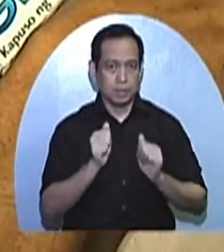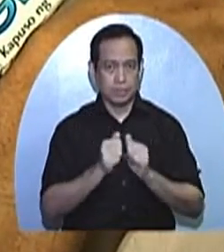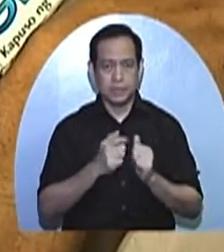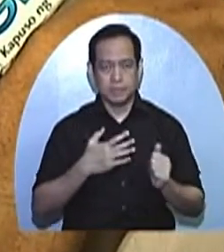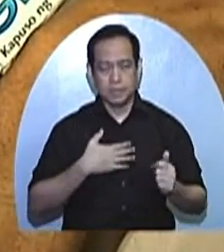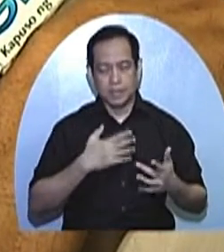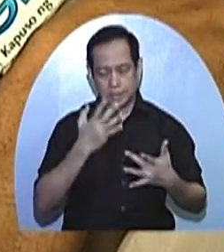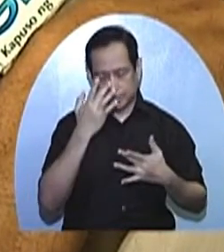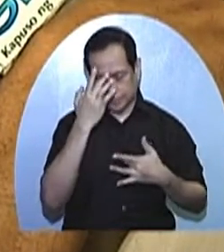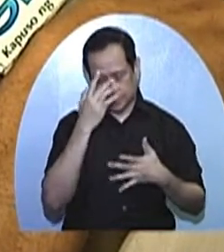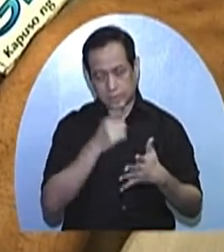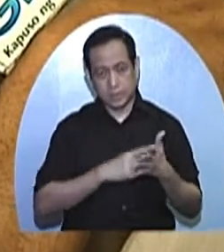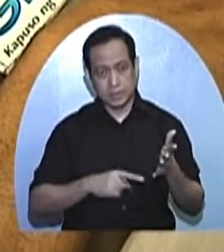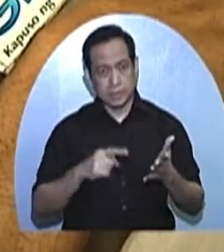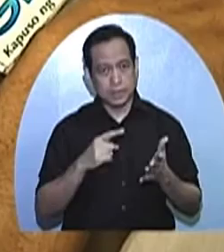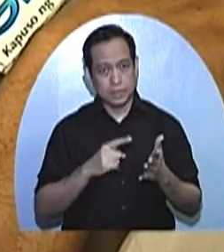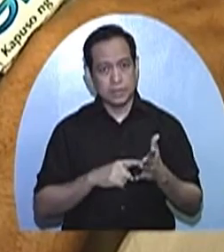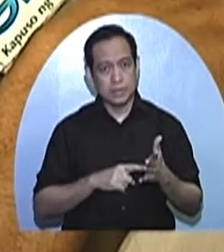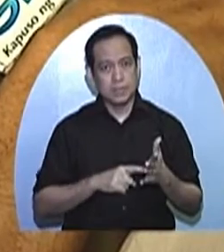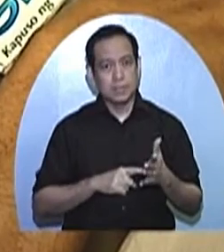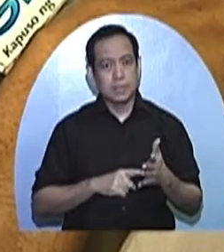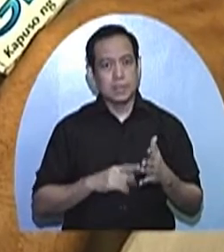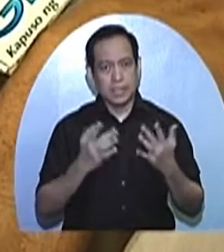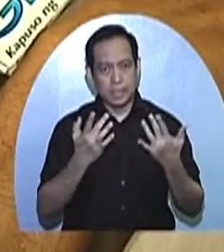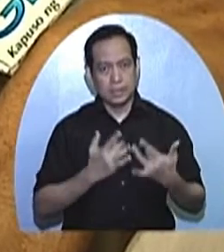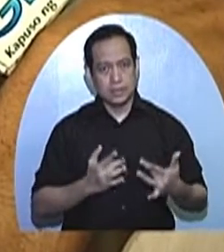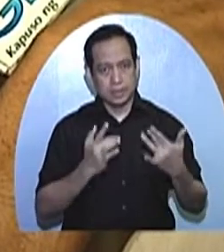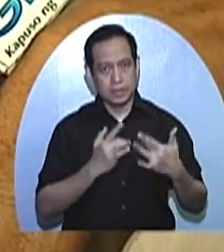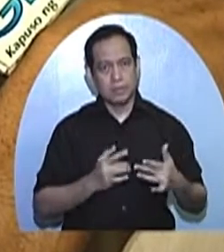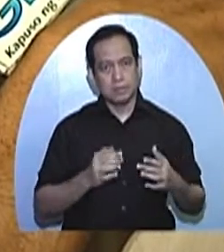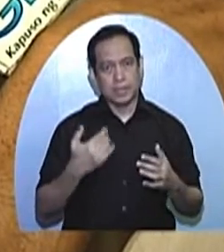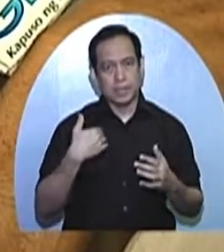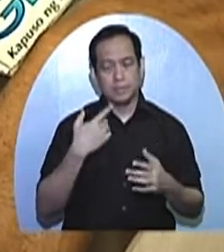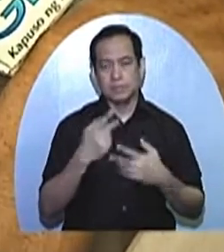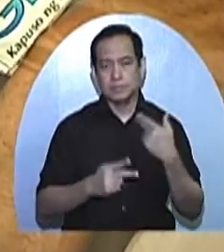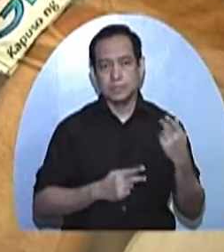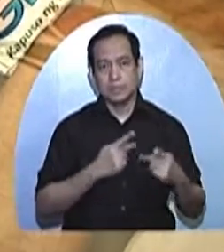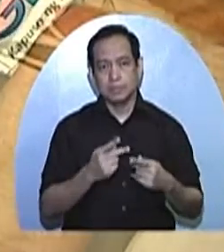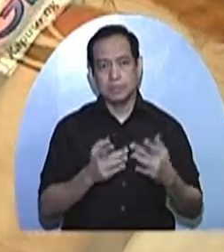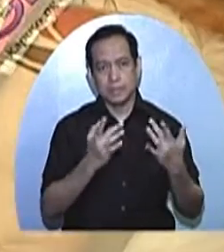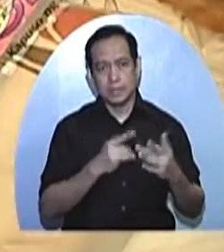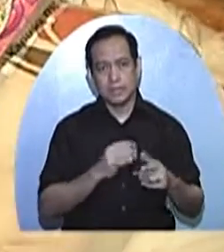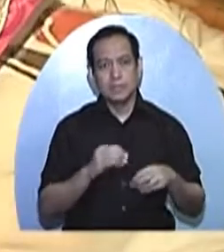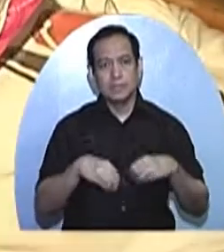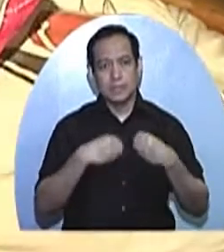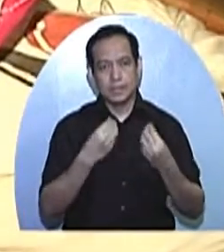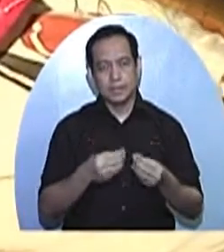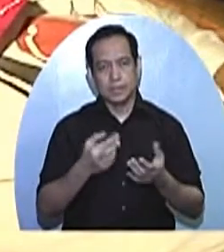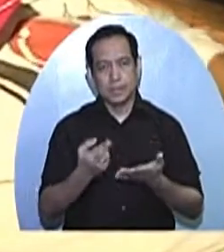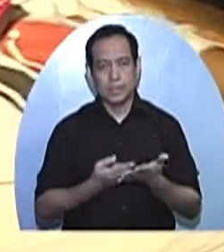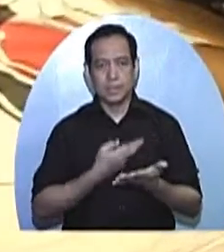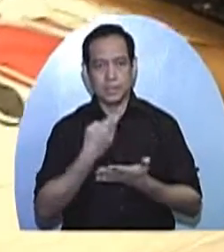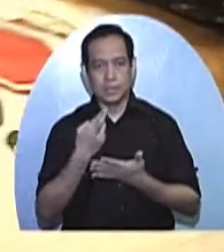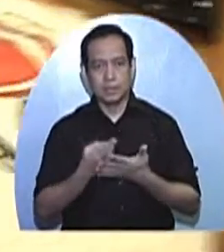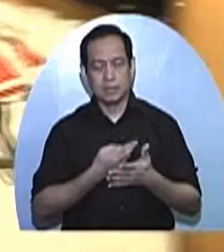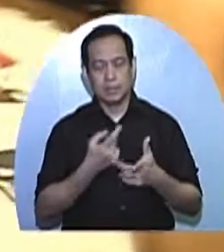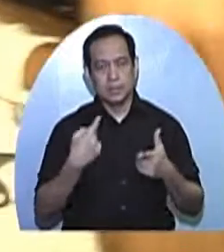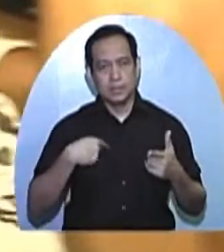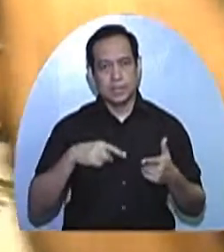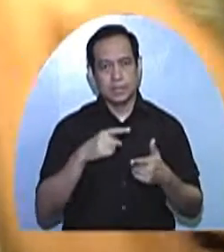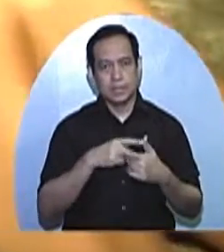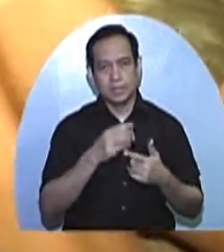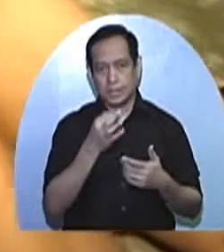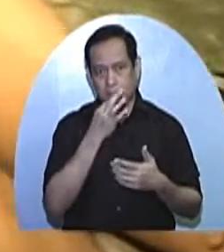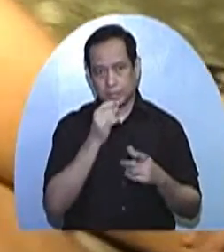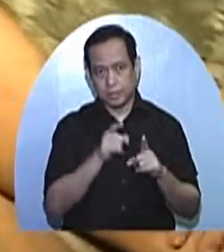Iniisip ko, mayroon naman mga mag-ano, may mga nakahawa naman sa amin dyan, mga kapitbahay, bigay-bigay-bigas, bigay ng ulam,